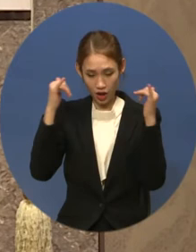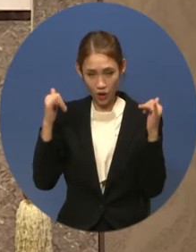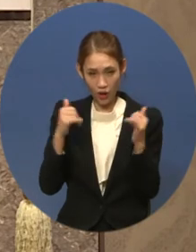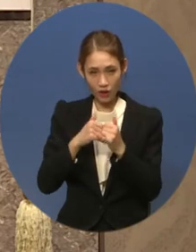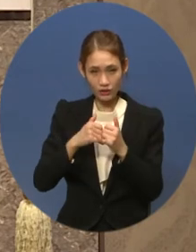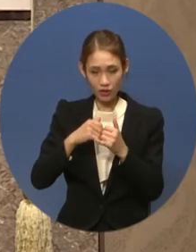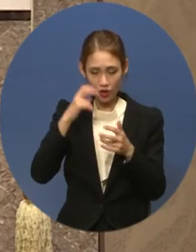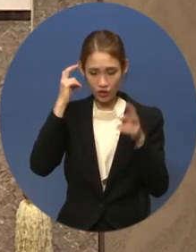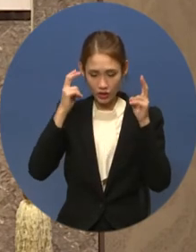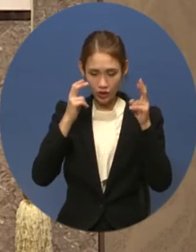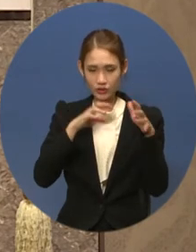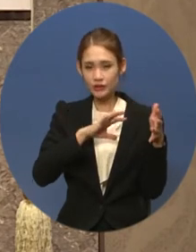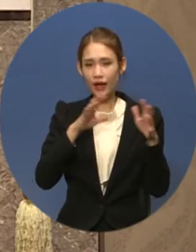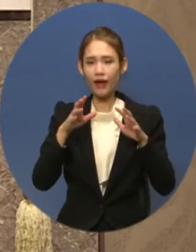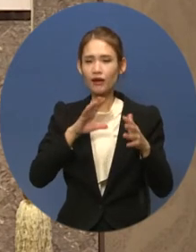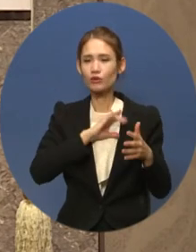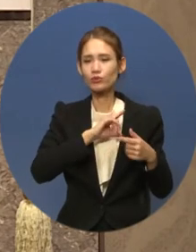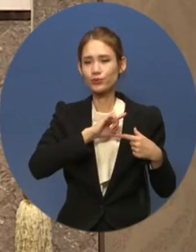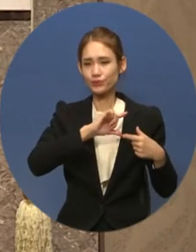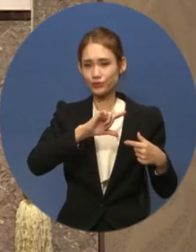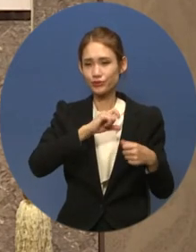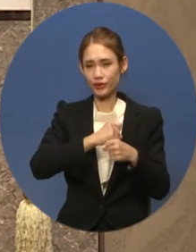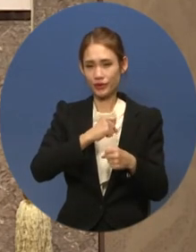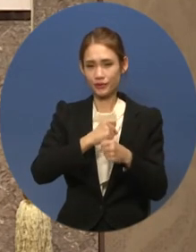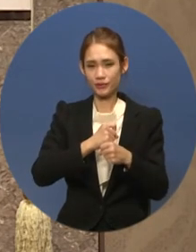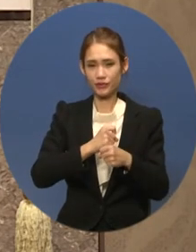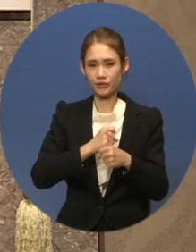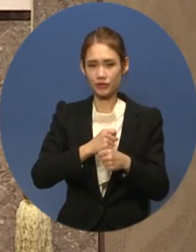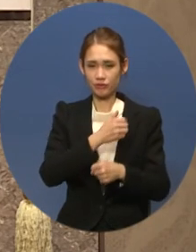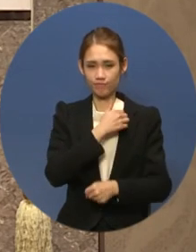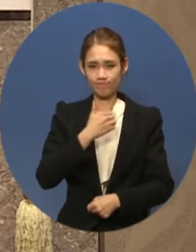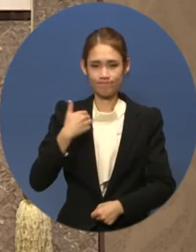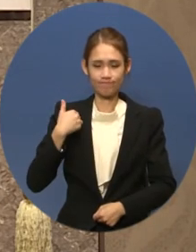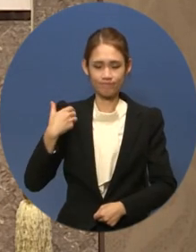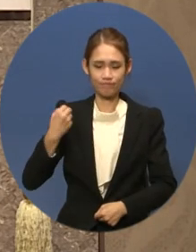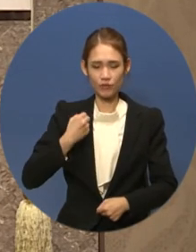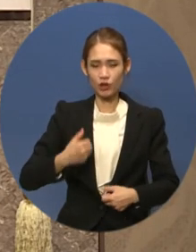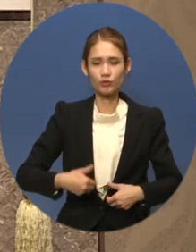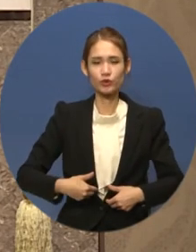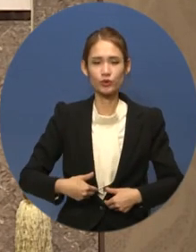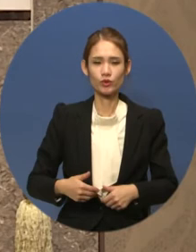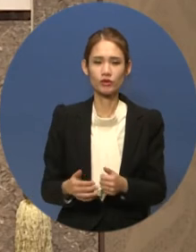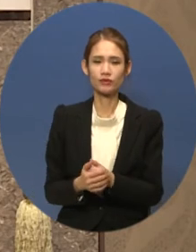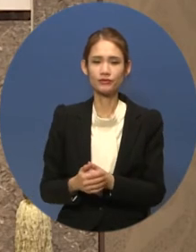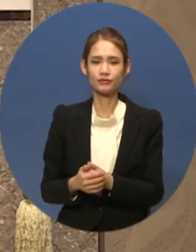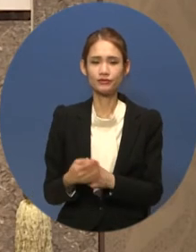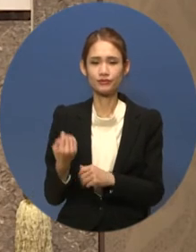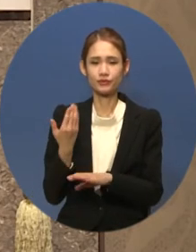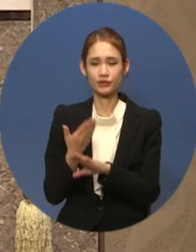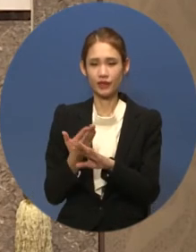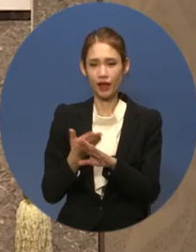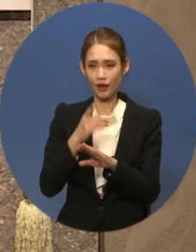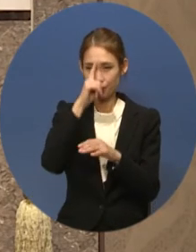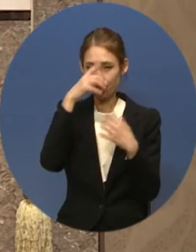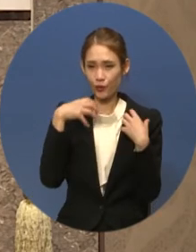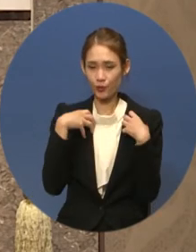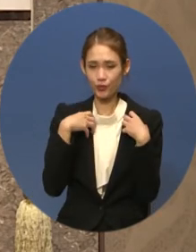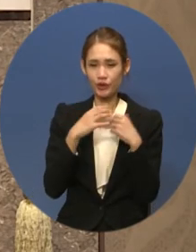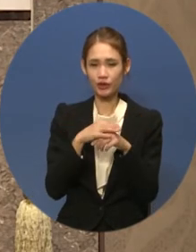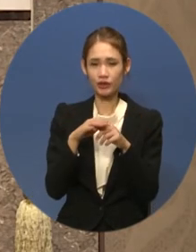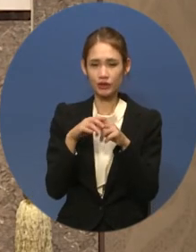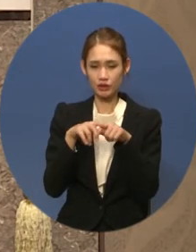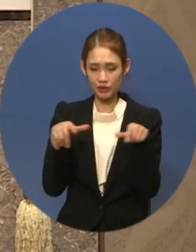세계적인 브랜드를 만들 수 있다라고 하는 기어가 적 자신감이 필요하다고 보고요 한쪽에 정부나 일반